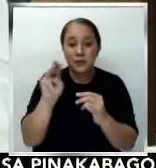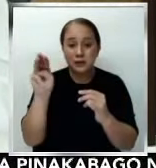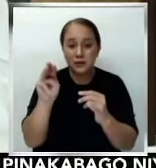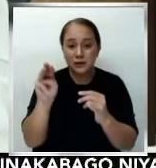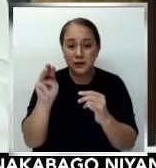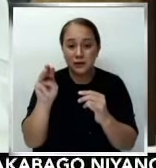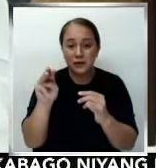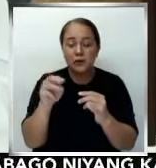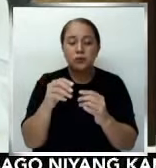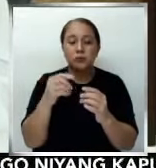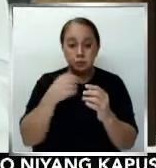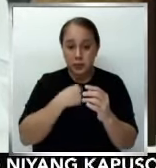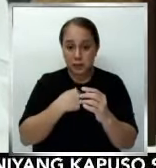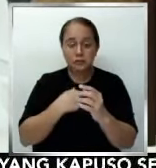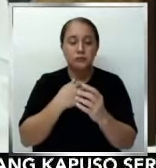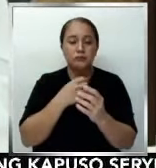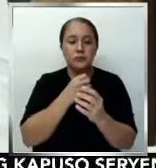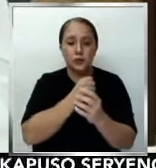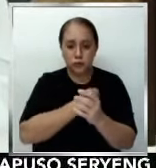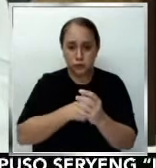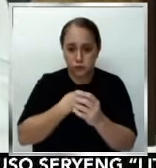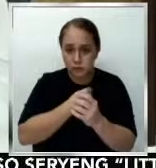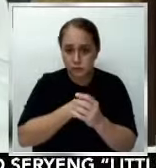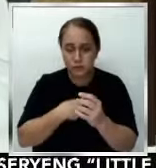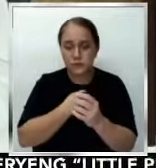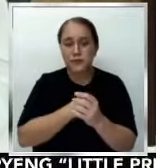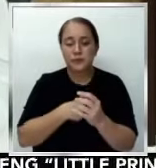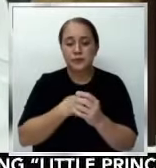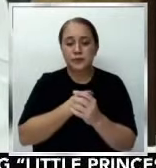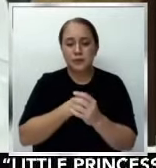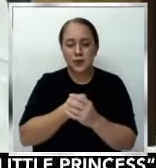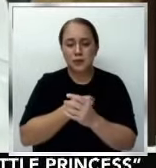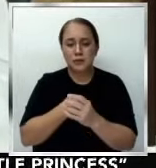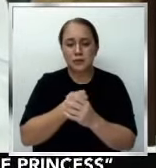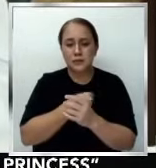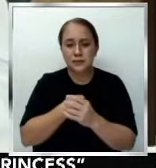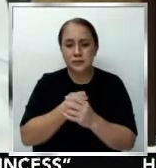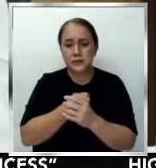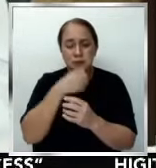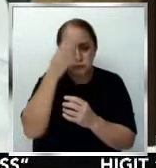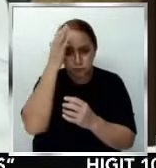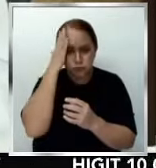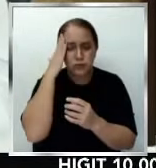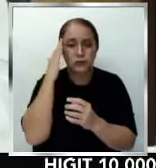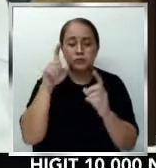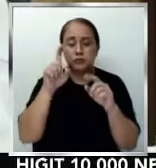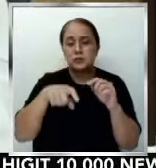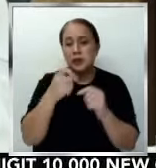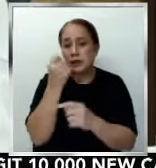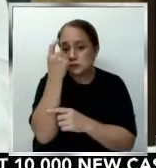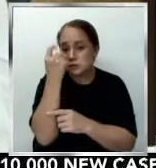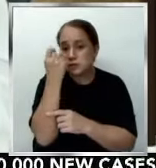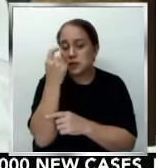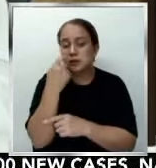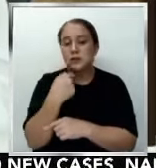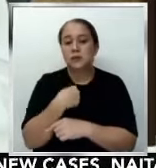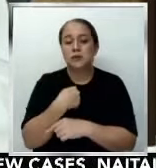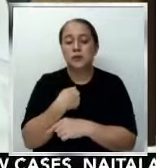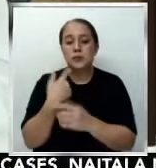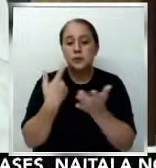advance and I beg your full understanding of what we have